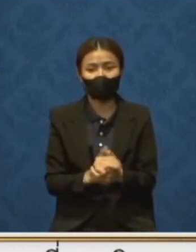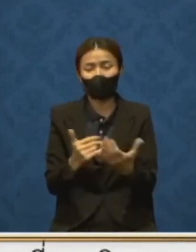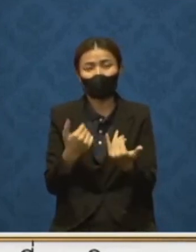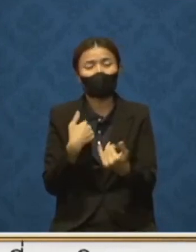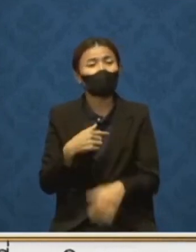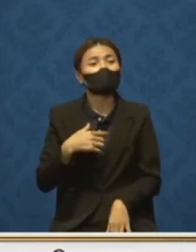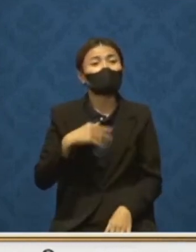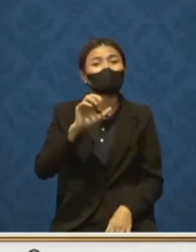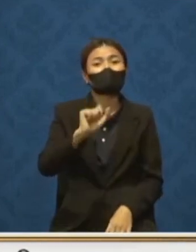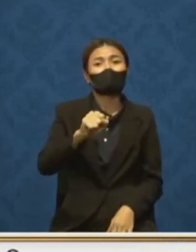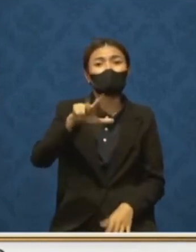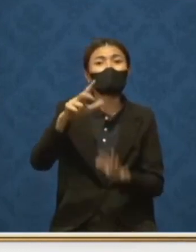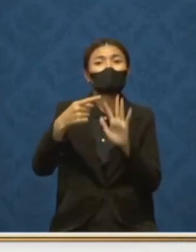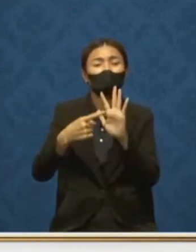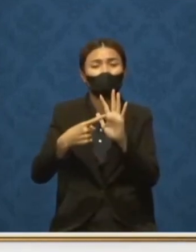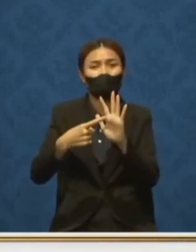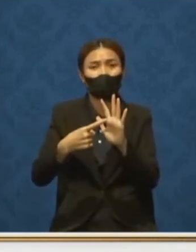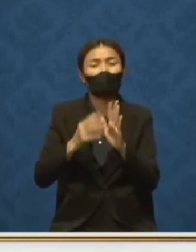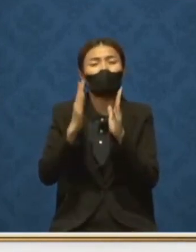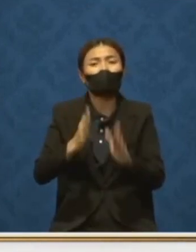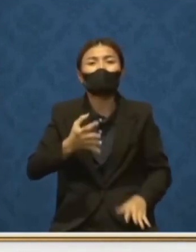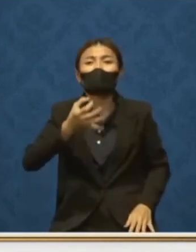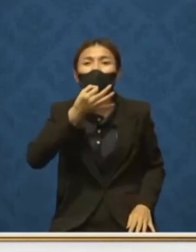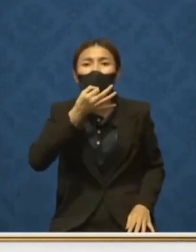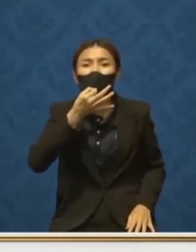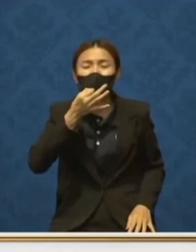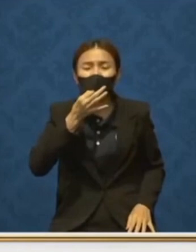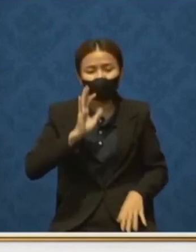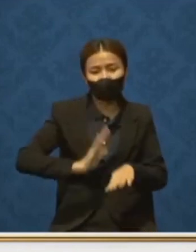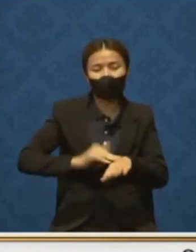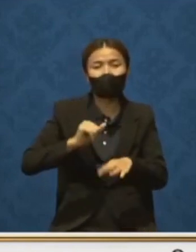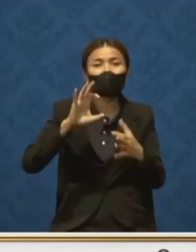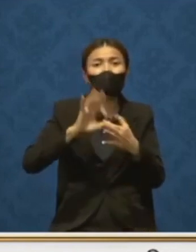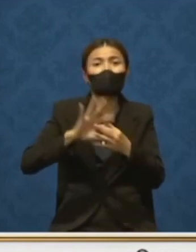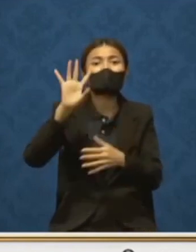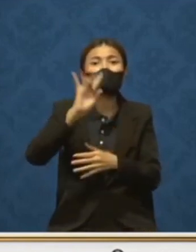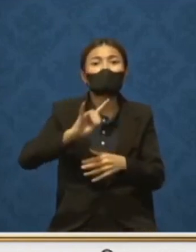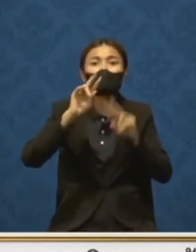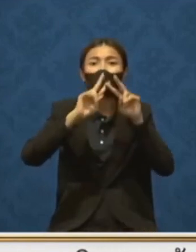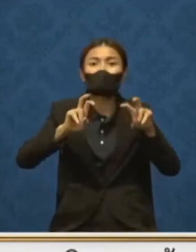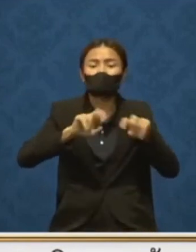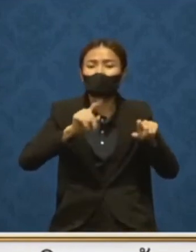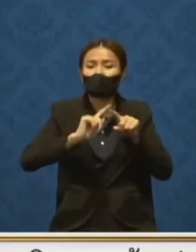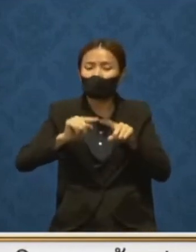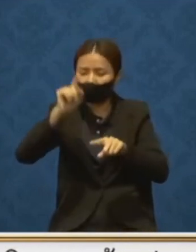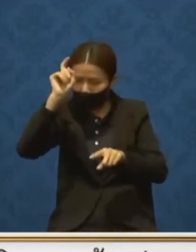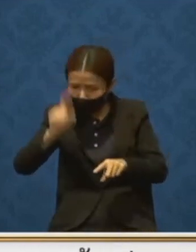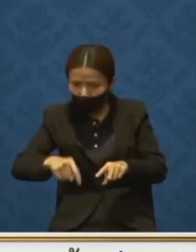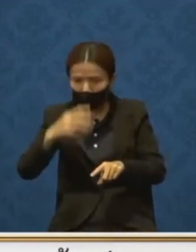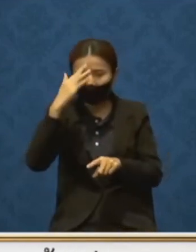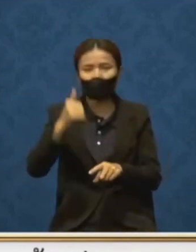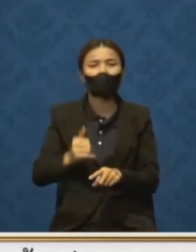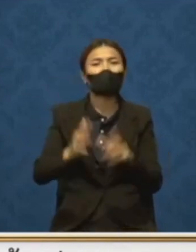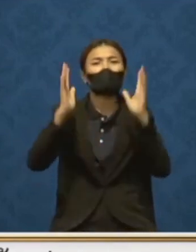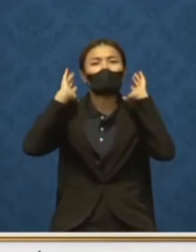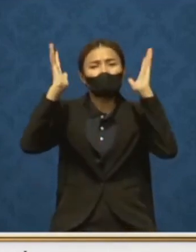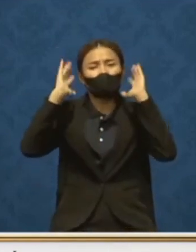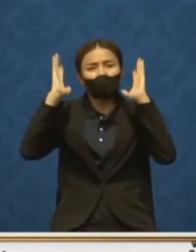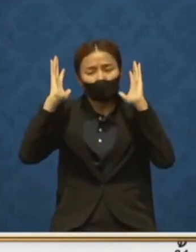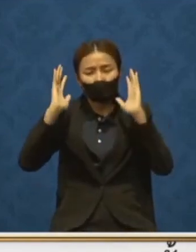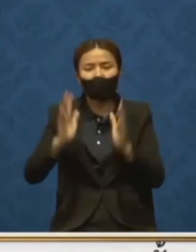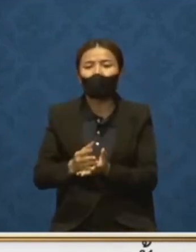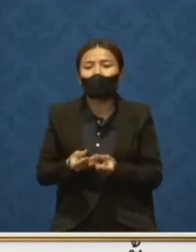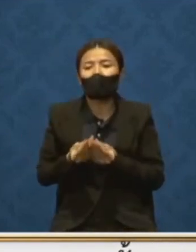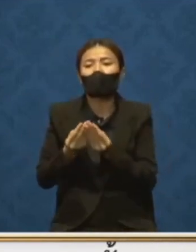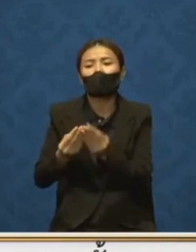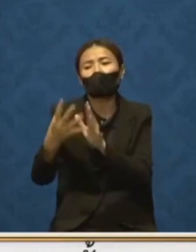การสัตวบาลต้องช่วยเหลือแนะนำเผยแพร่และให้บริการทางด้านวิชาการแก่สมาชิกรวมทั้งเกษตร